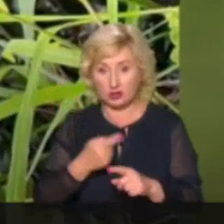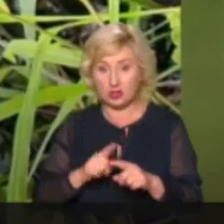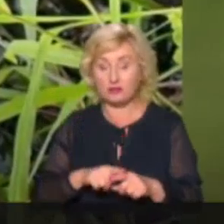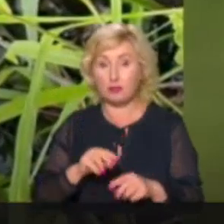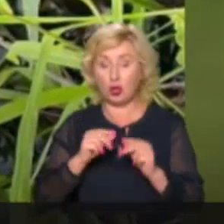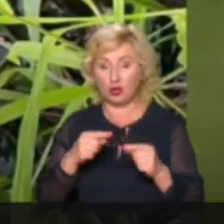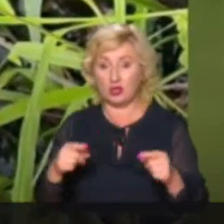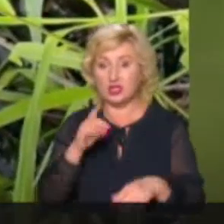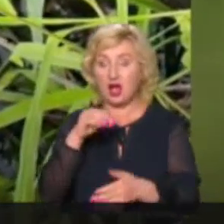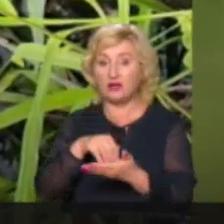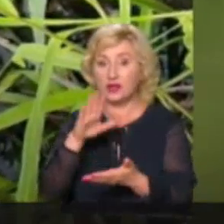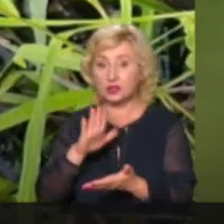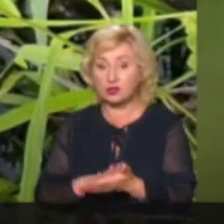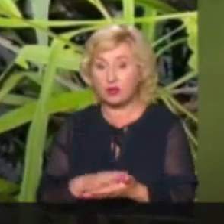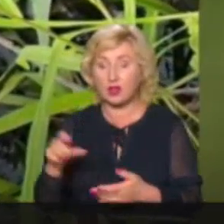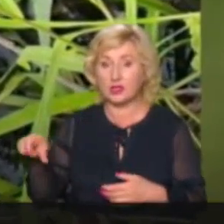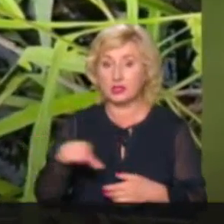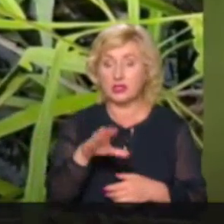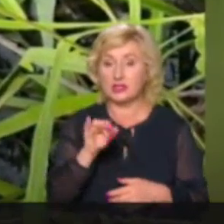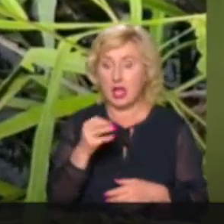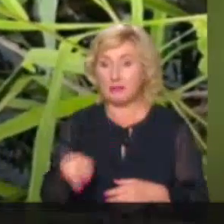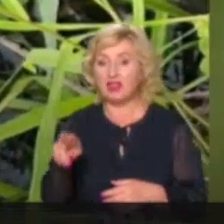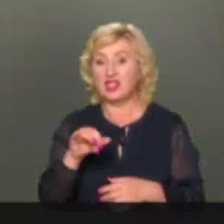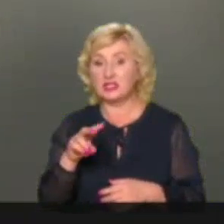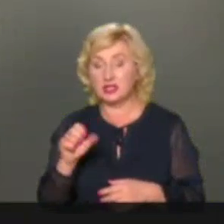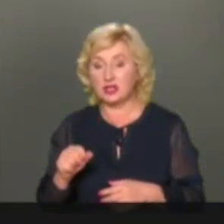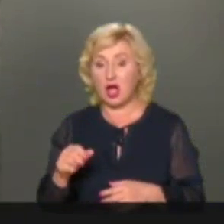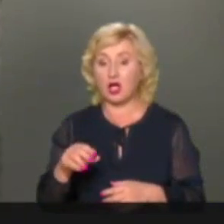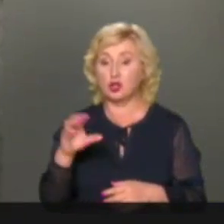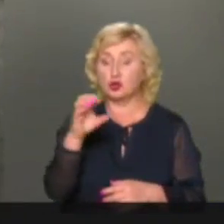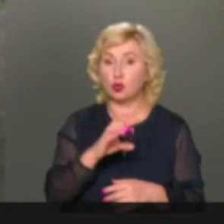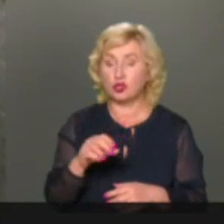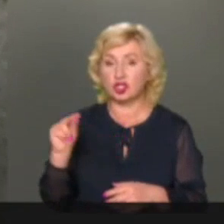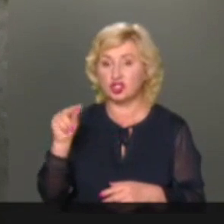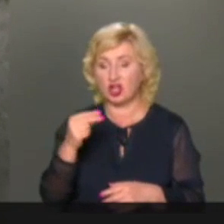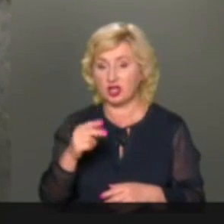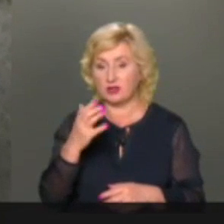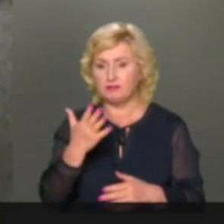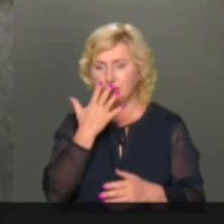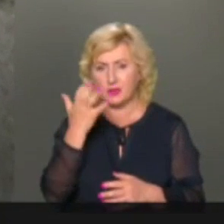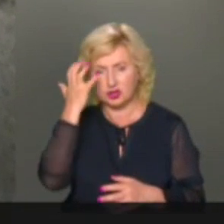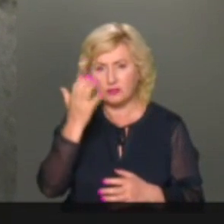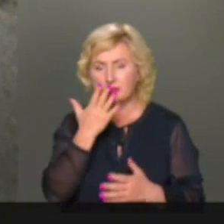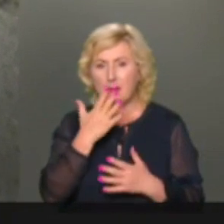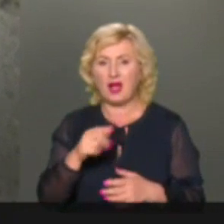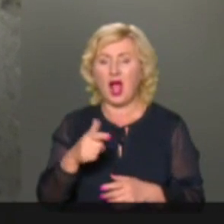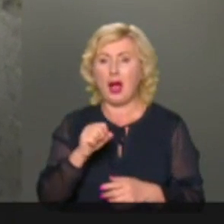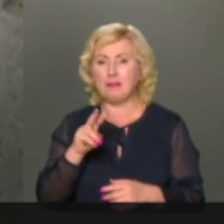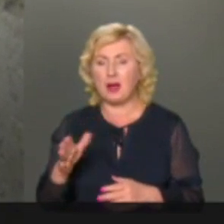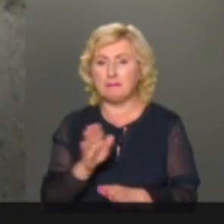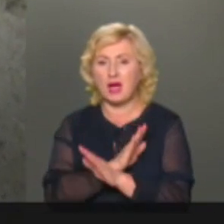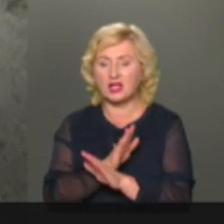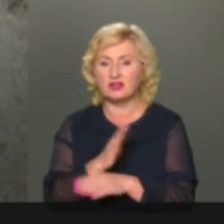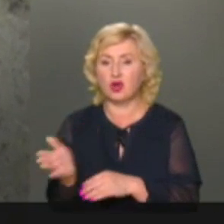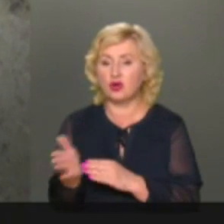програм зафіксувала у Сеймі та Десні на Сумщині і Чернігівщині темний колір води, запах гнилі, аміаку, мертву рибу, зокрема